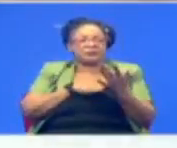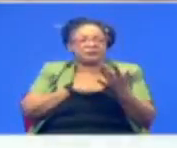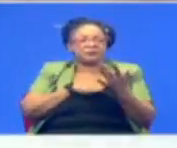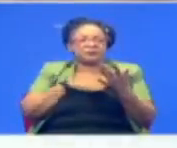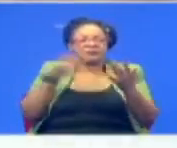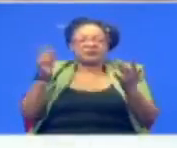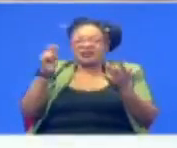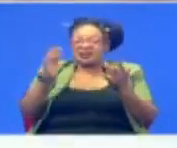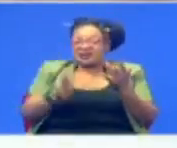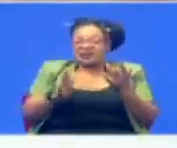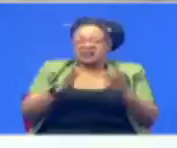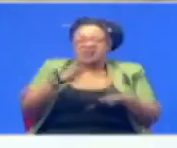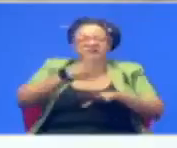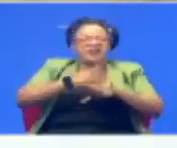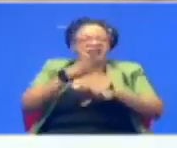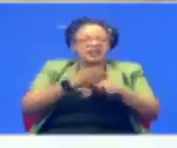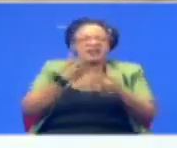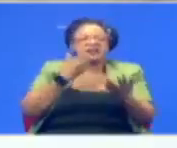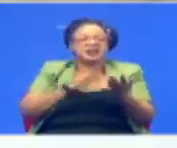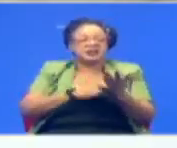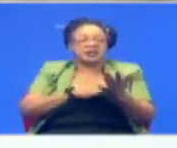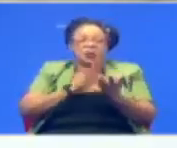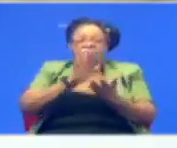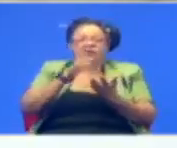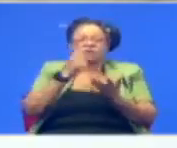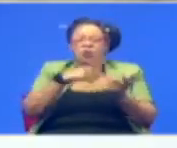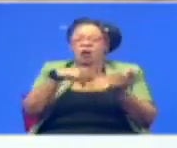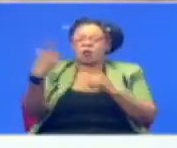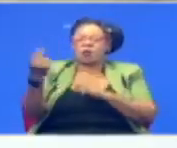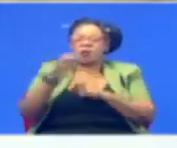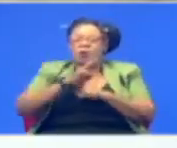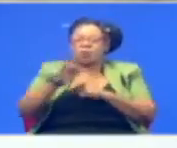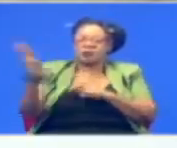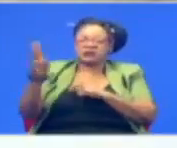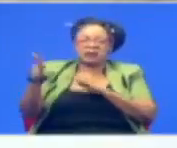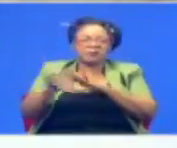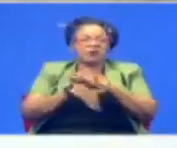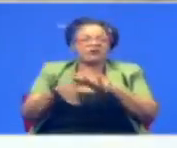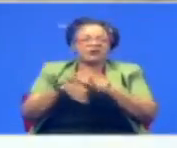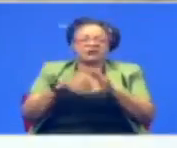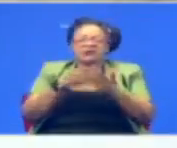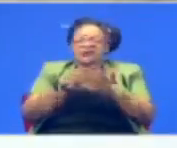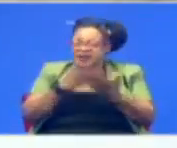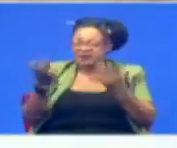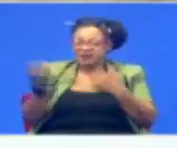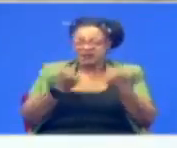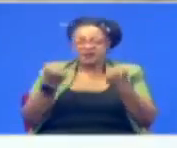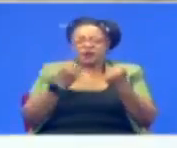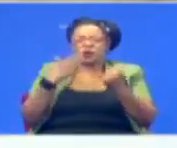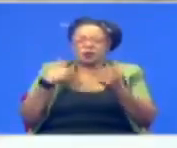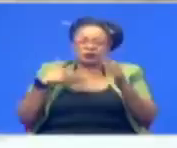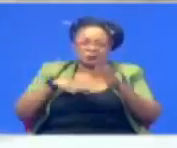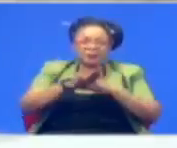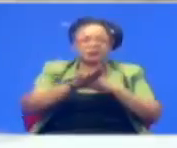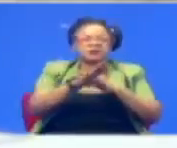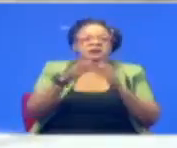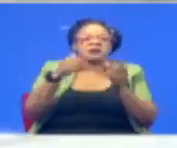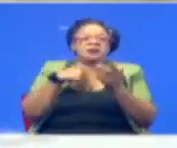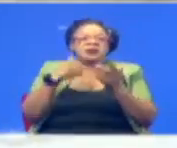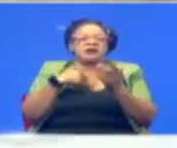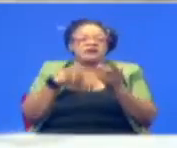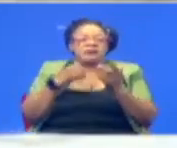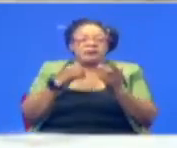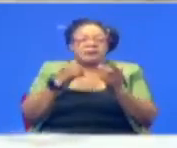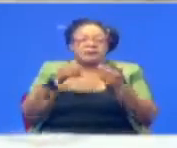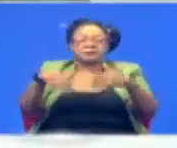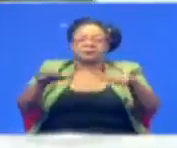document. Sana sana wale watu ambao wanaenda Western Province, unakuta karibu kila gari ambayo inataka kupita hapa wako na barrio permit.